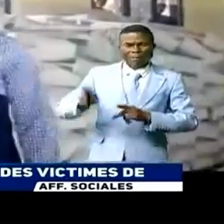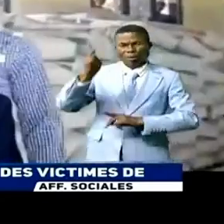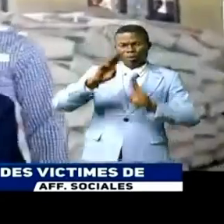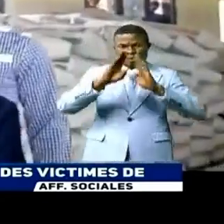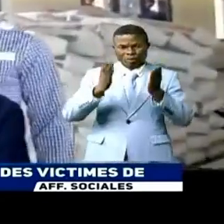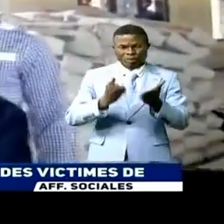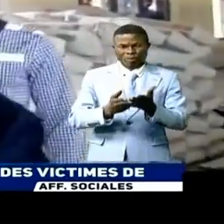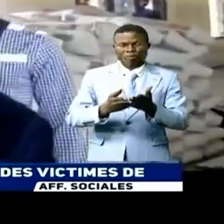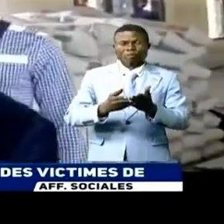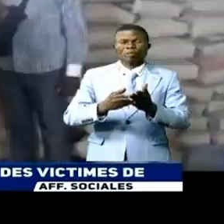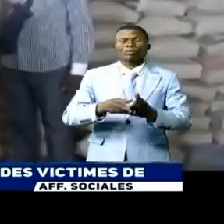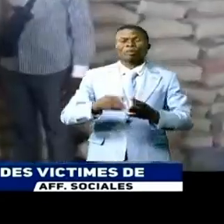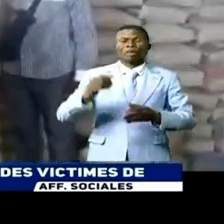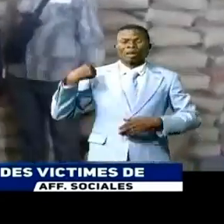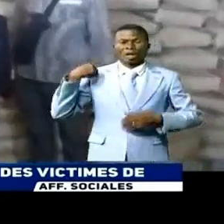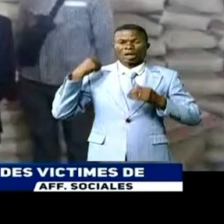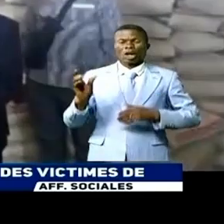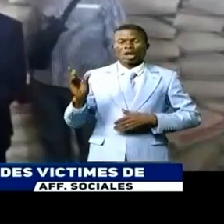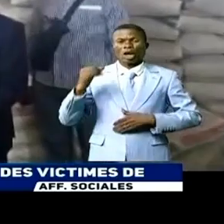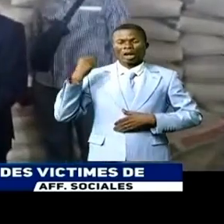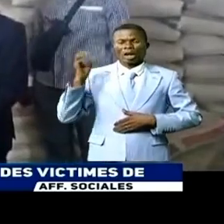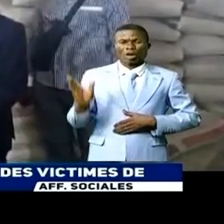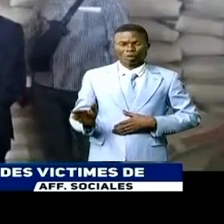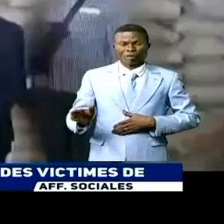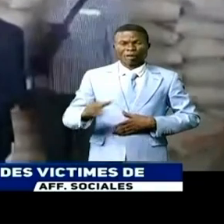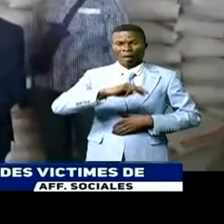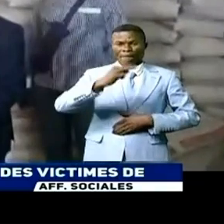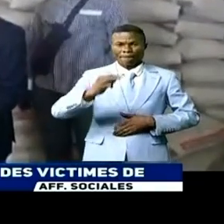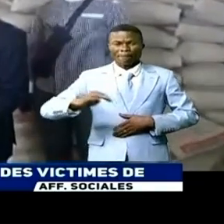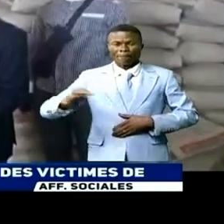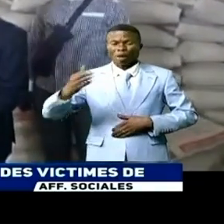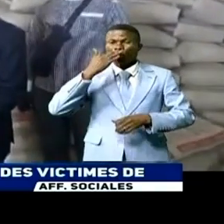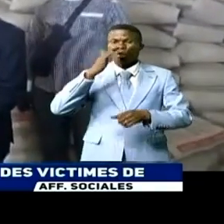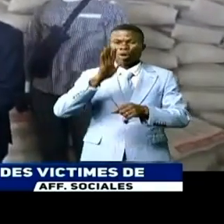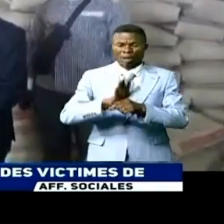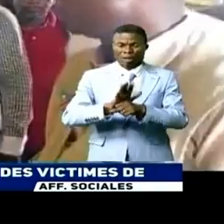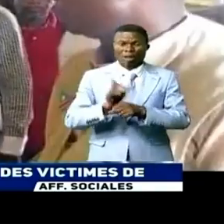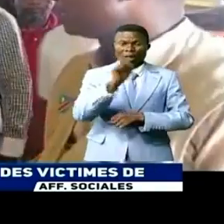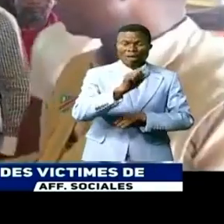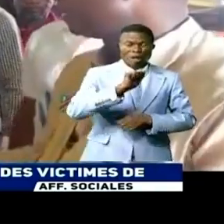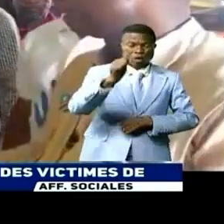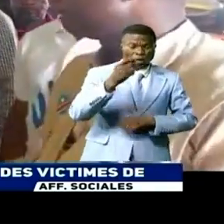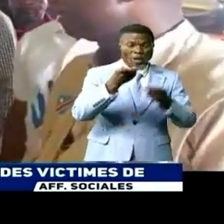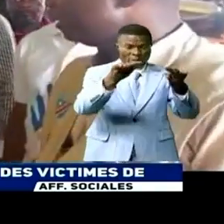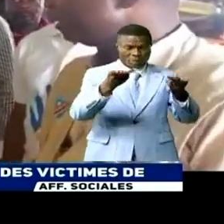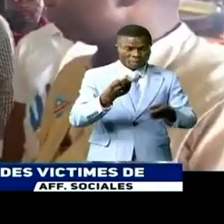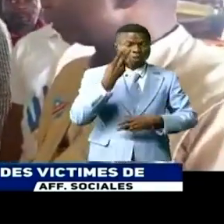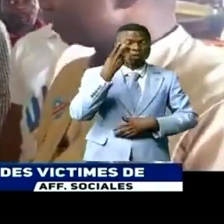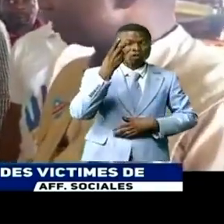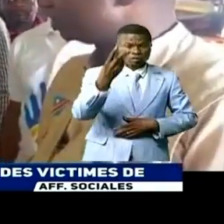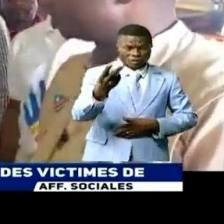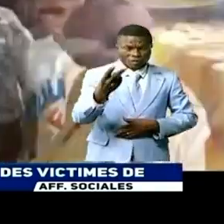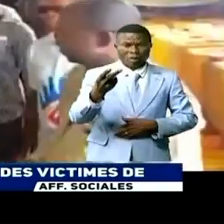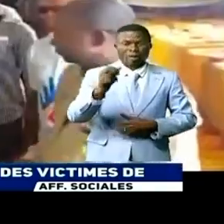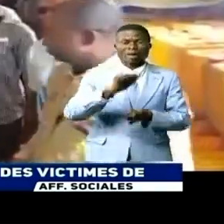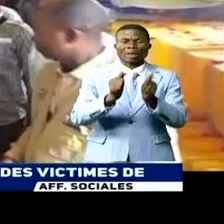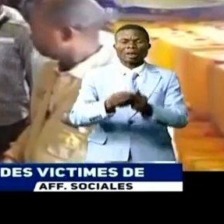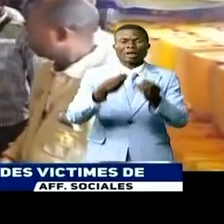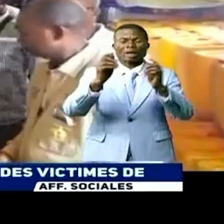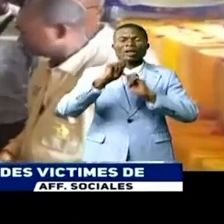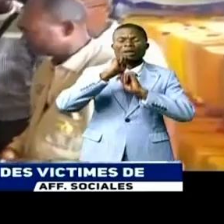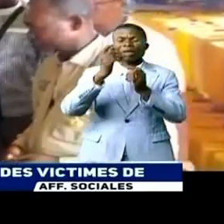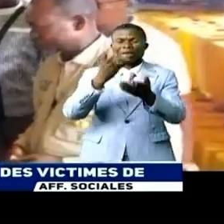le chef de l'exécutif provincial du maniema promis de descendre personnellement à un groupe pourrait mettre cette